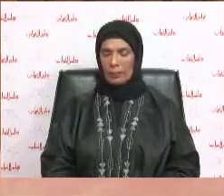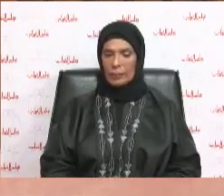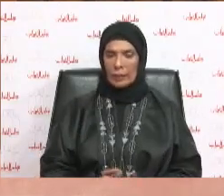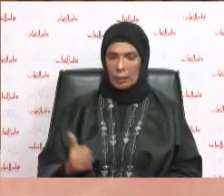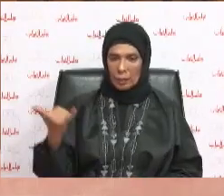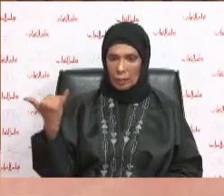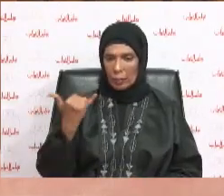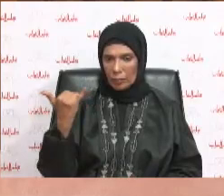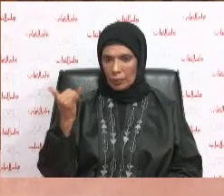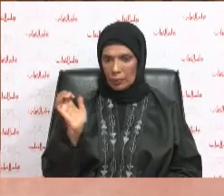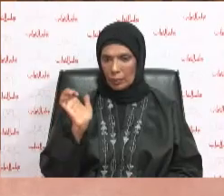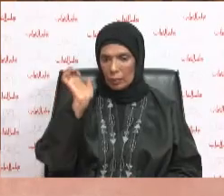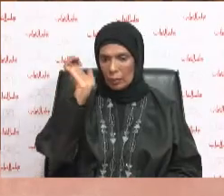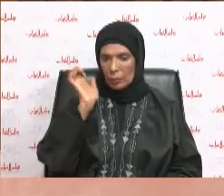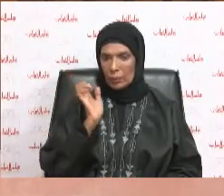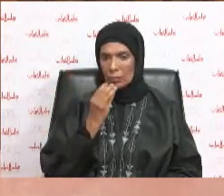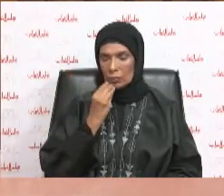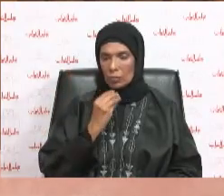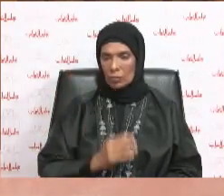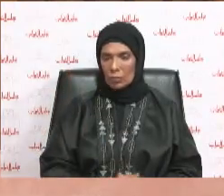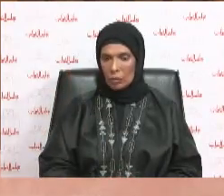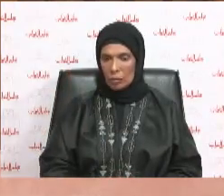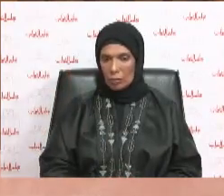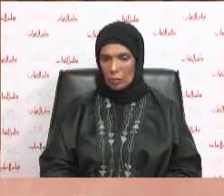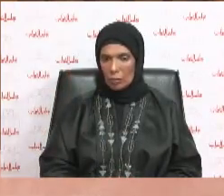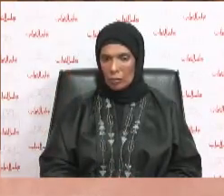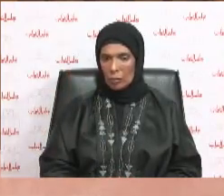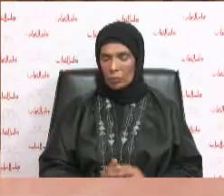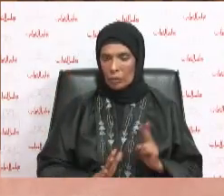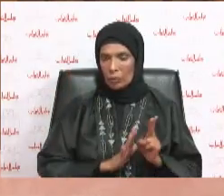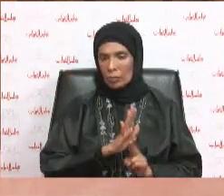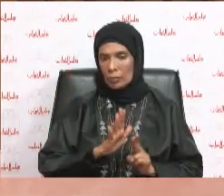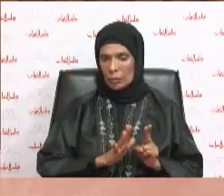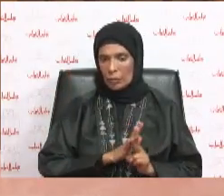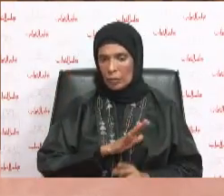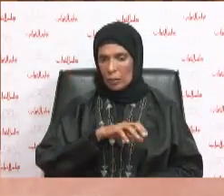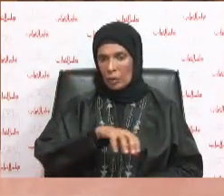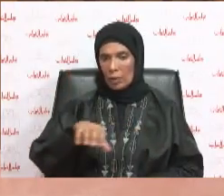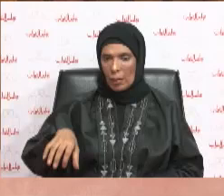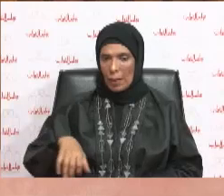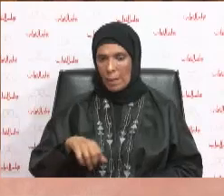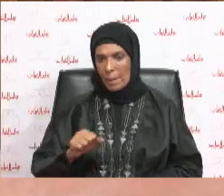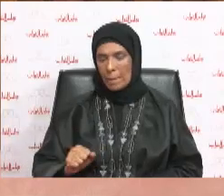الأمن الغذائي بشكل عام، وأنه مؤثر على أمن البلدان واستقرارها.